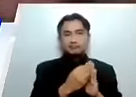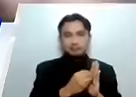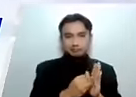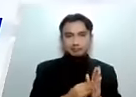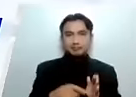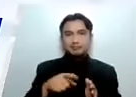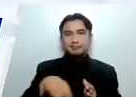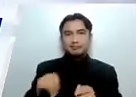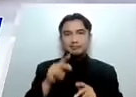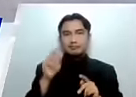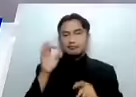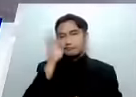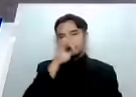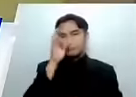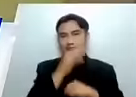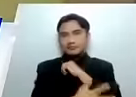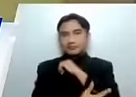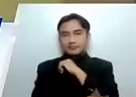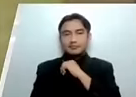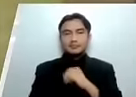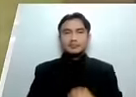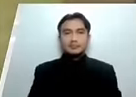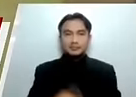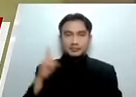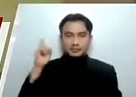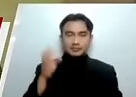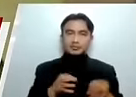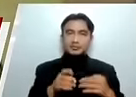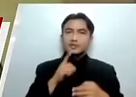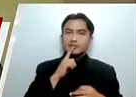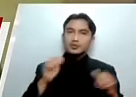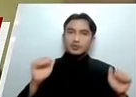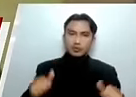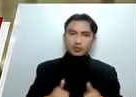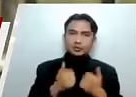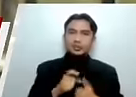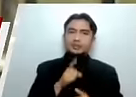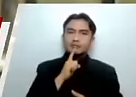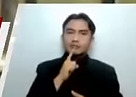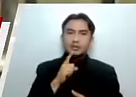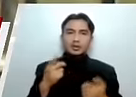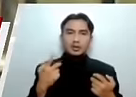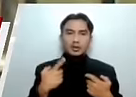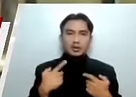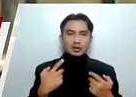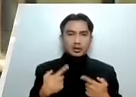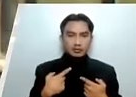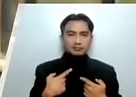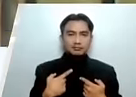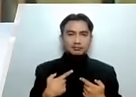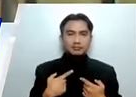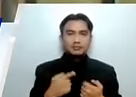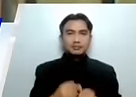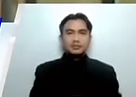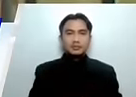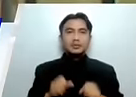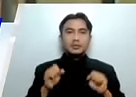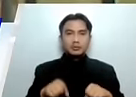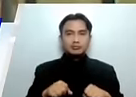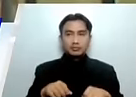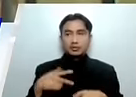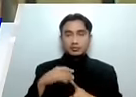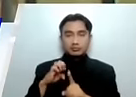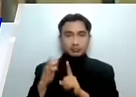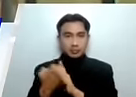The policies are there, the laws are there. Often the challenge is making sure that this all cascades down. You can only create the enabling environment from the government side.